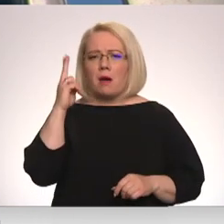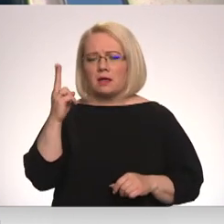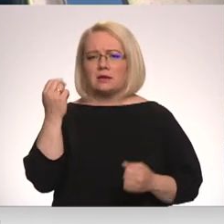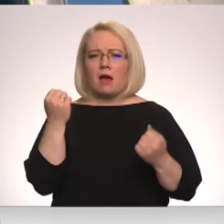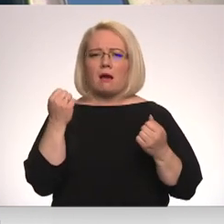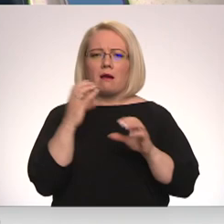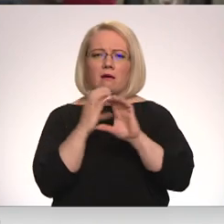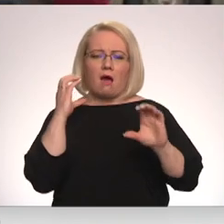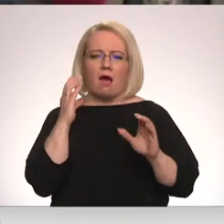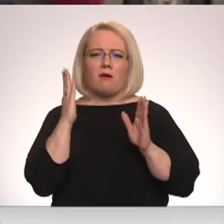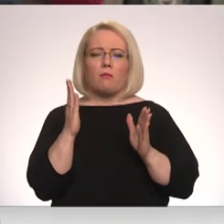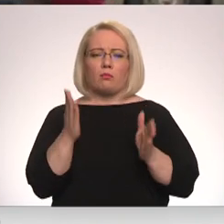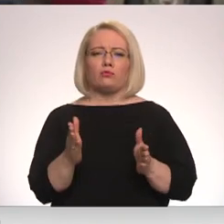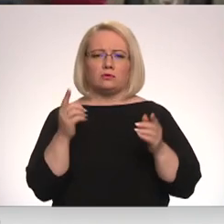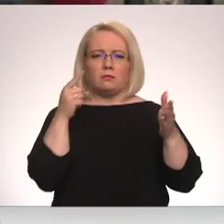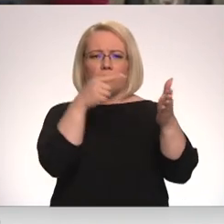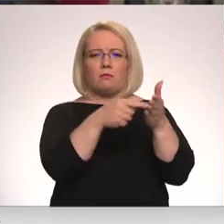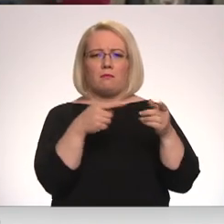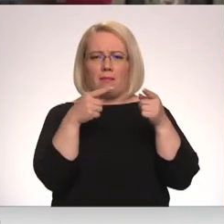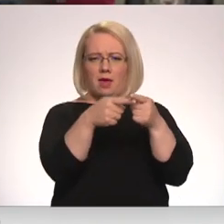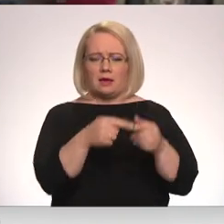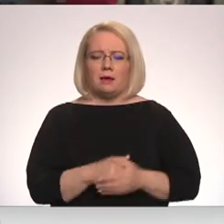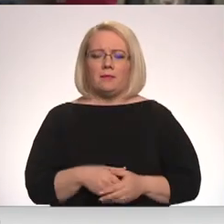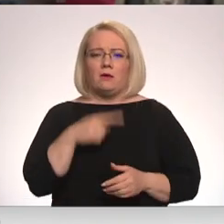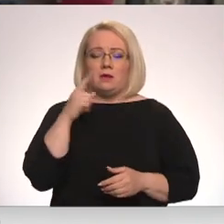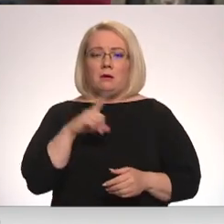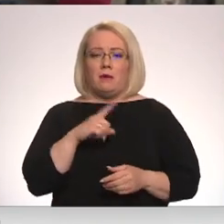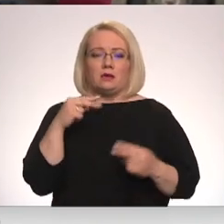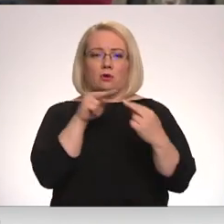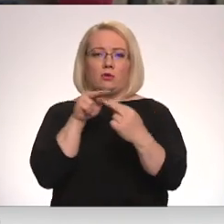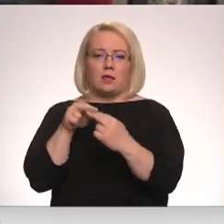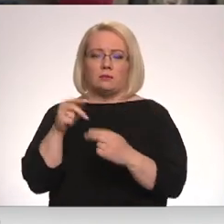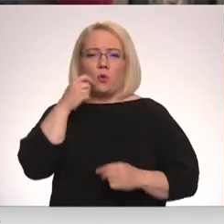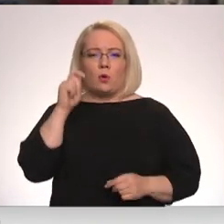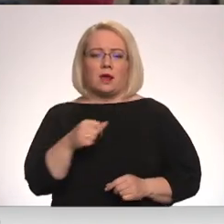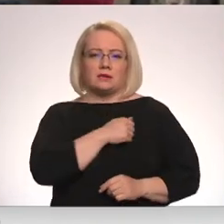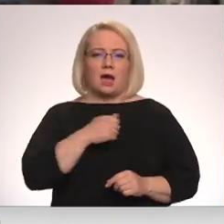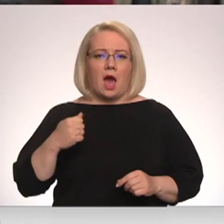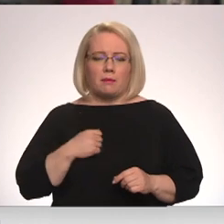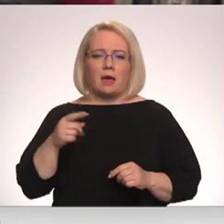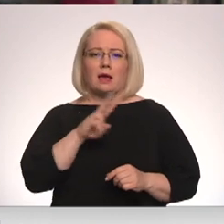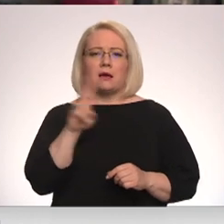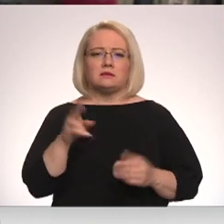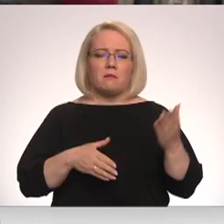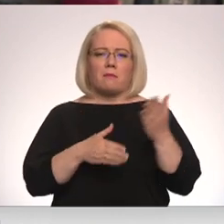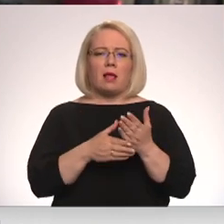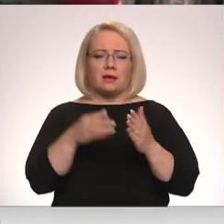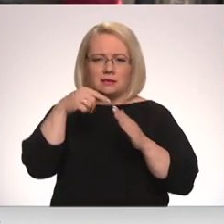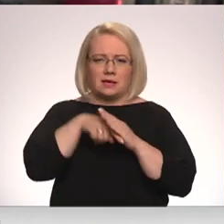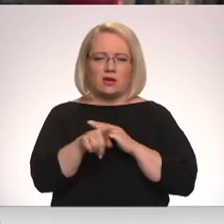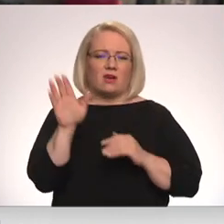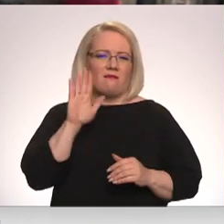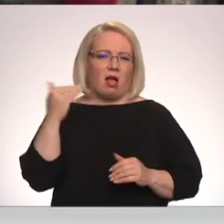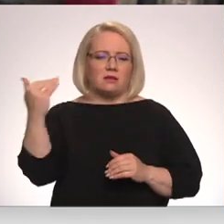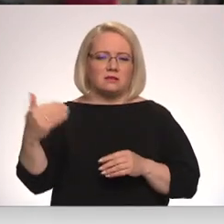savā galamērķī. Koordinējamies ar Ukrainas nacionālo gvārdi, kas palīdz arī šīs kravas iekšā pavadīt pēc iespējas droši, lai